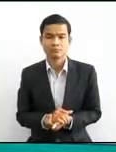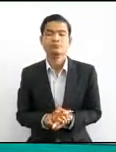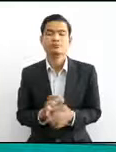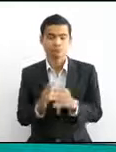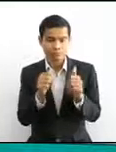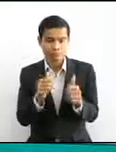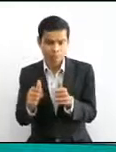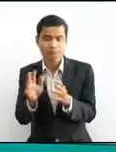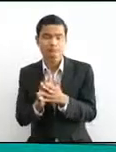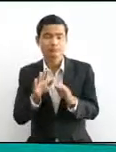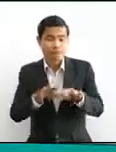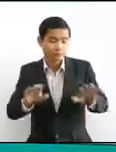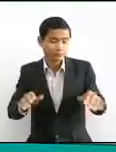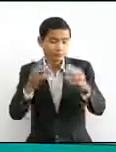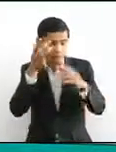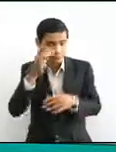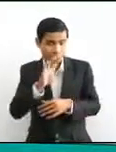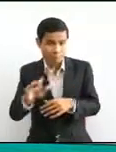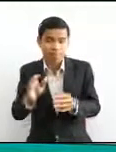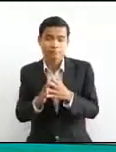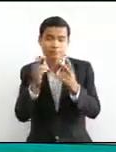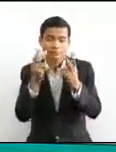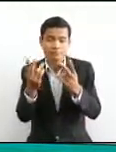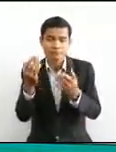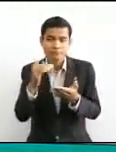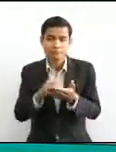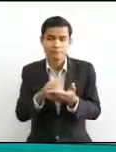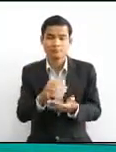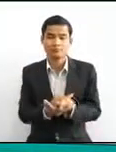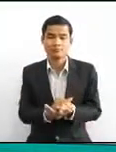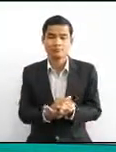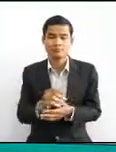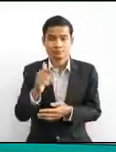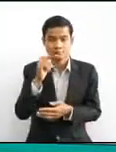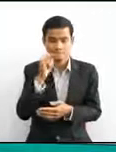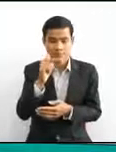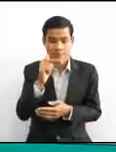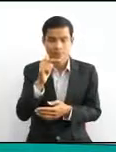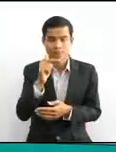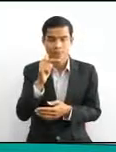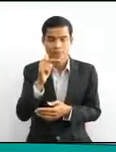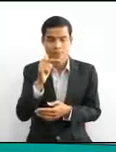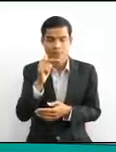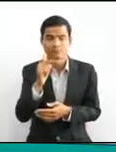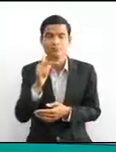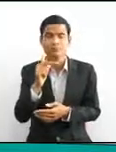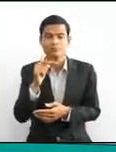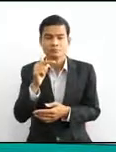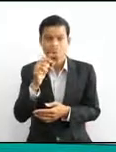Chà, con rùm bọn nè cừu bà chi vụ cài mên. Ta phát tiên phát tụi ở khnía con. Đo nâng ngớ.